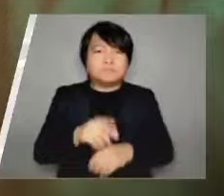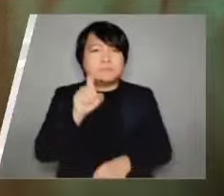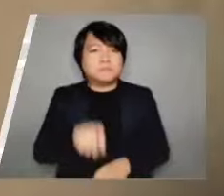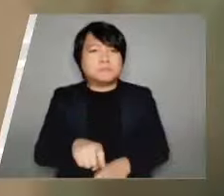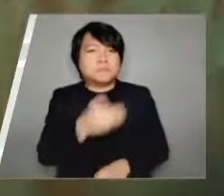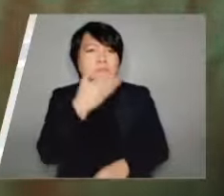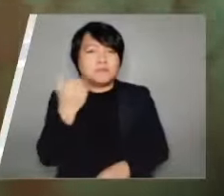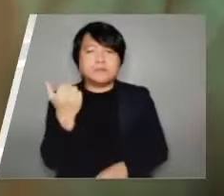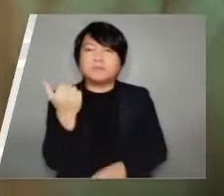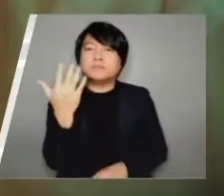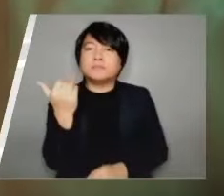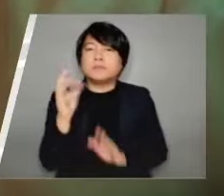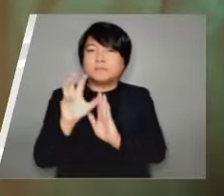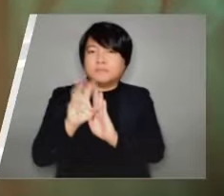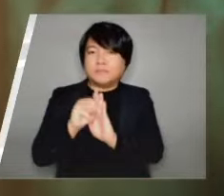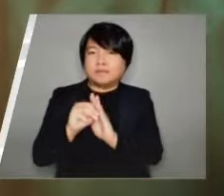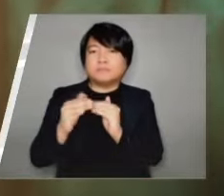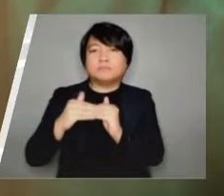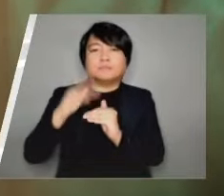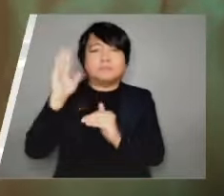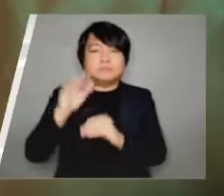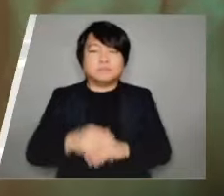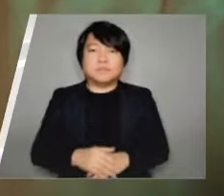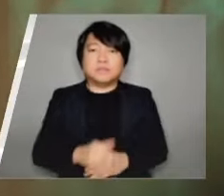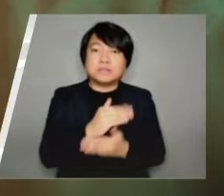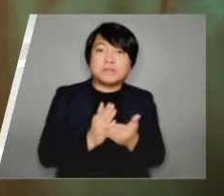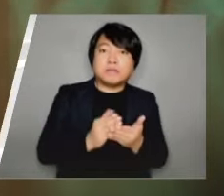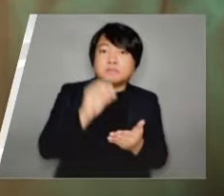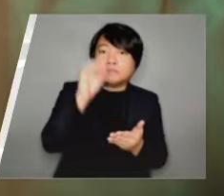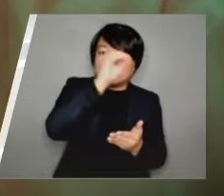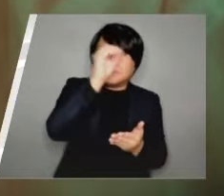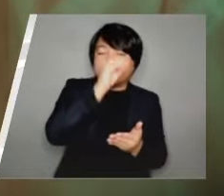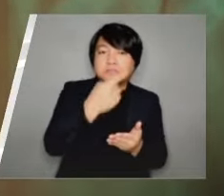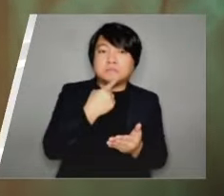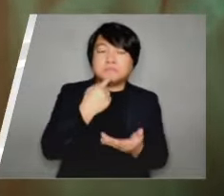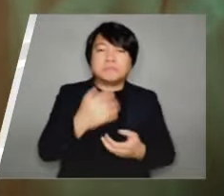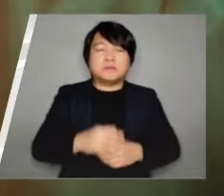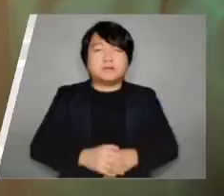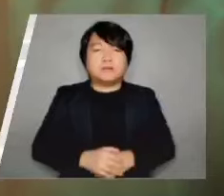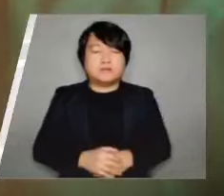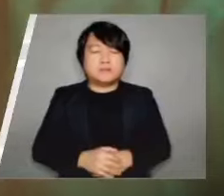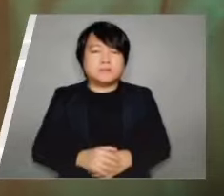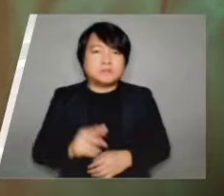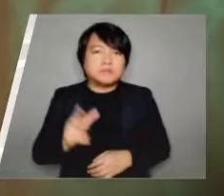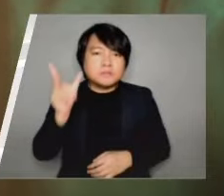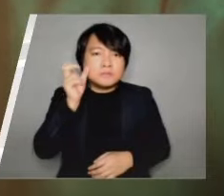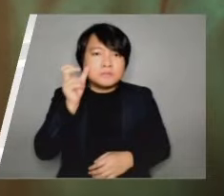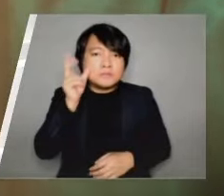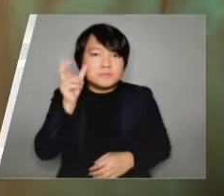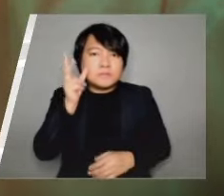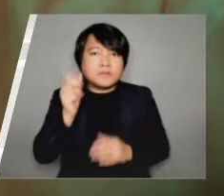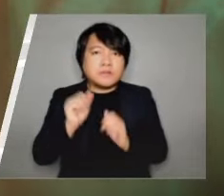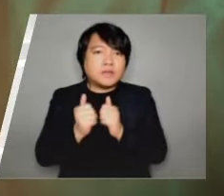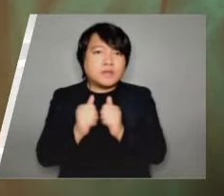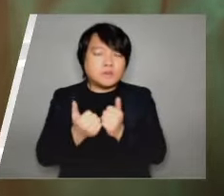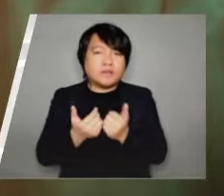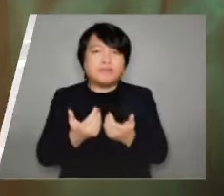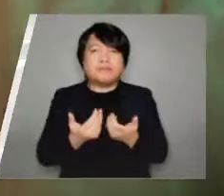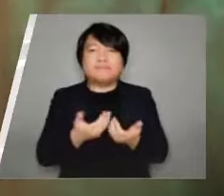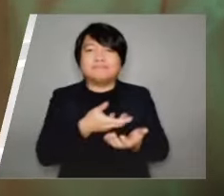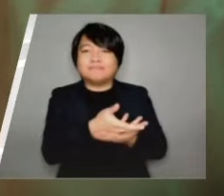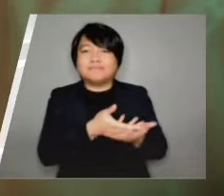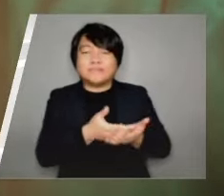higit pa. Ang isa naman, inihalin tulad ang pakikinig sa mensahe ng Diyos sa pakikipag-usap sa asawa o ibang